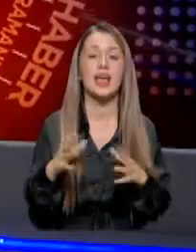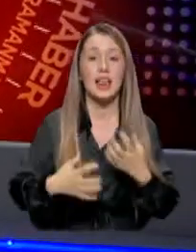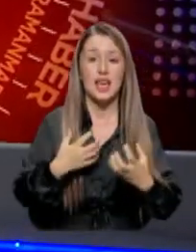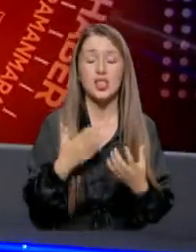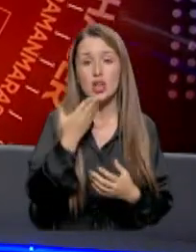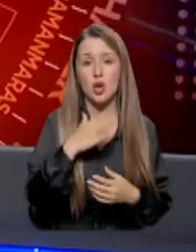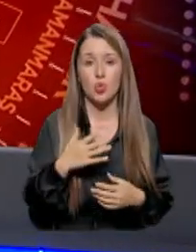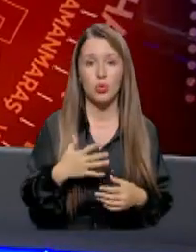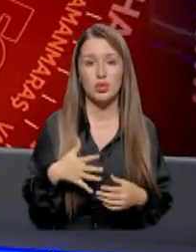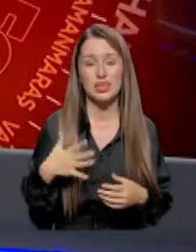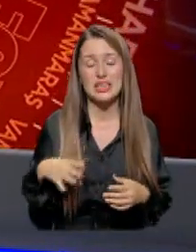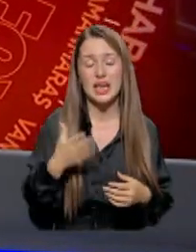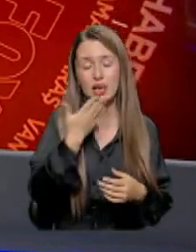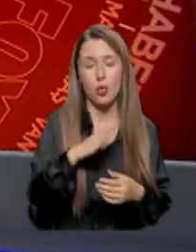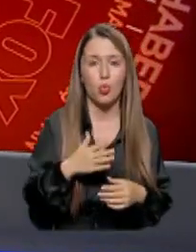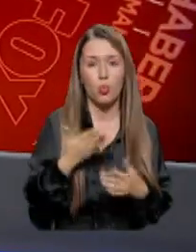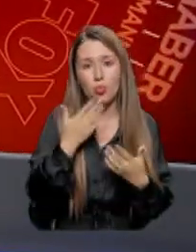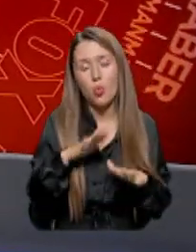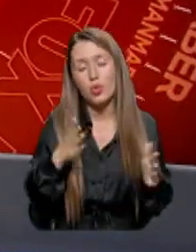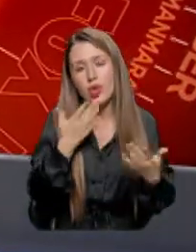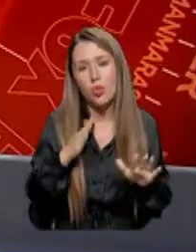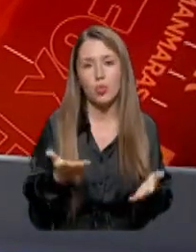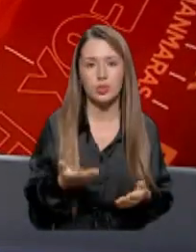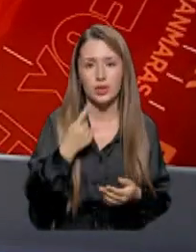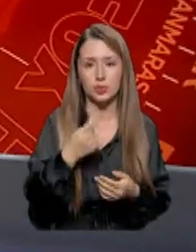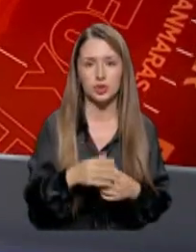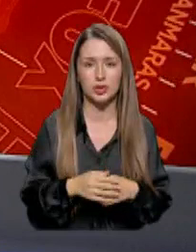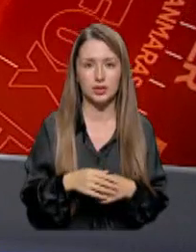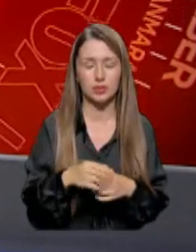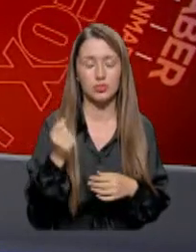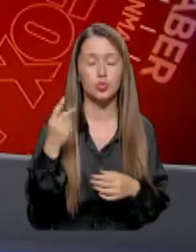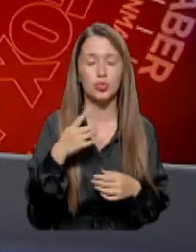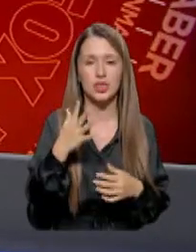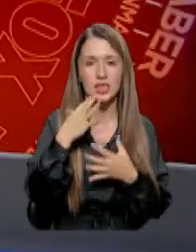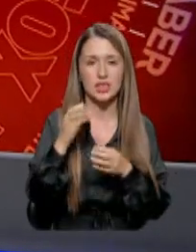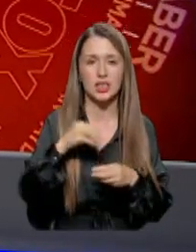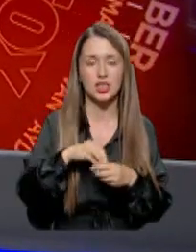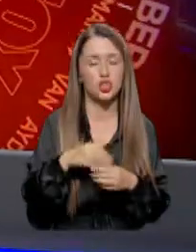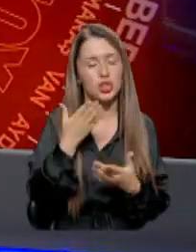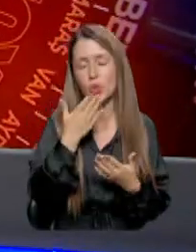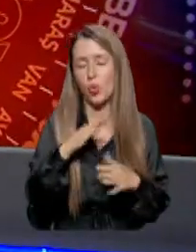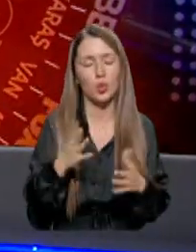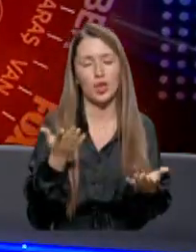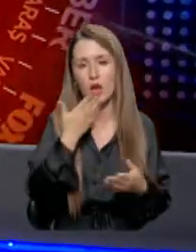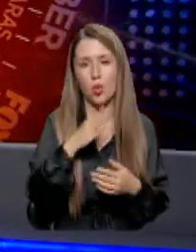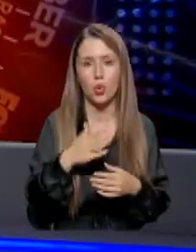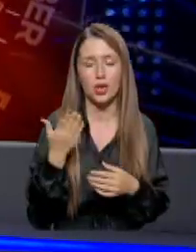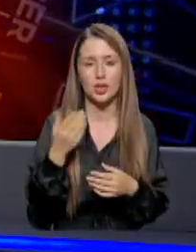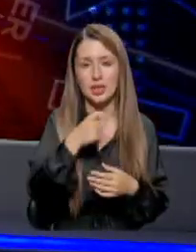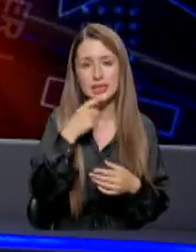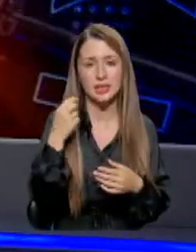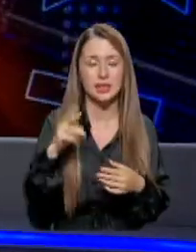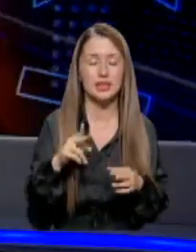yok, hevesi yok, yok da yok demiş. Evet, birçok insan için gerçekten yok da yok, eski tadı